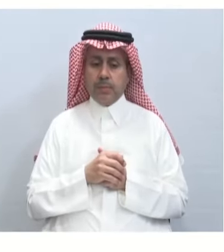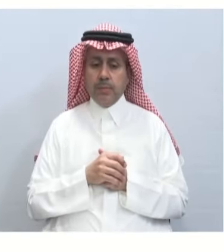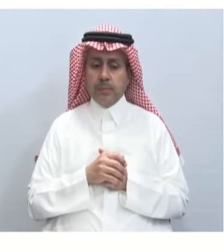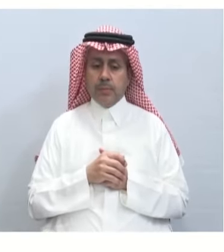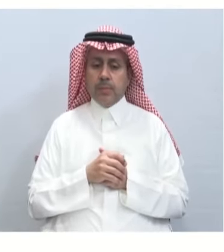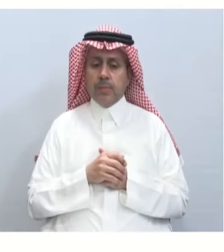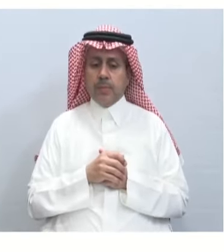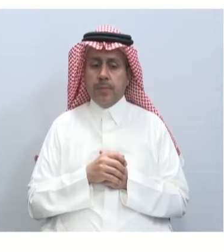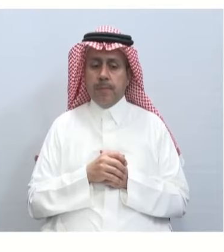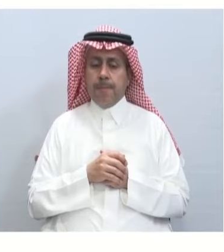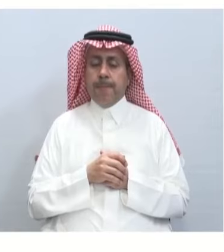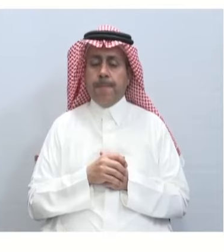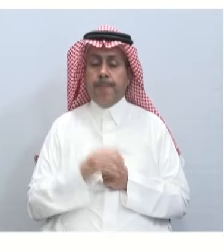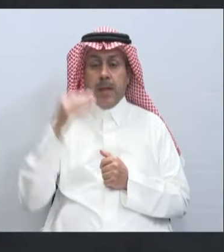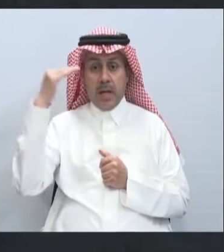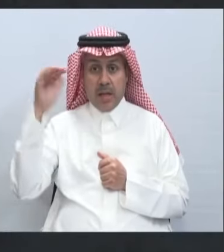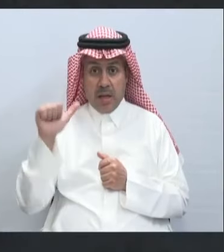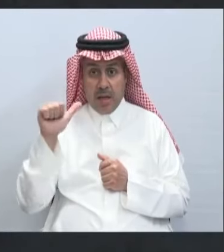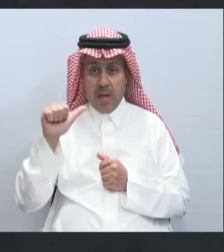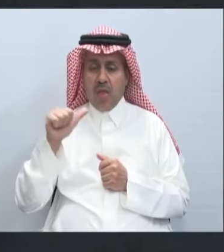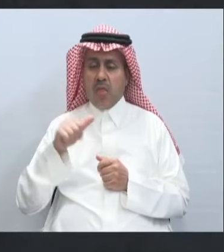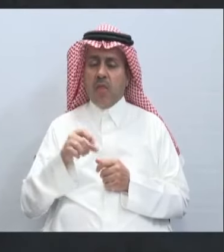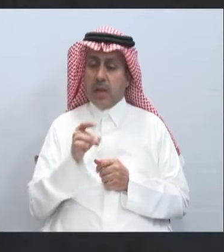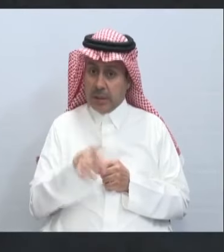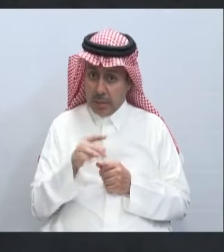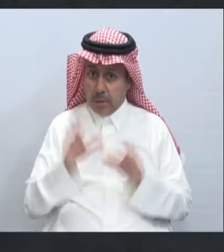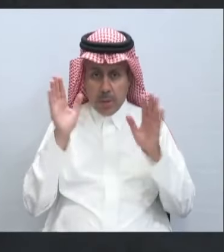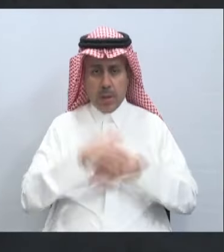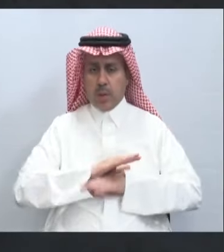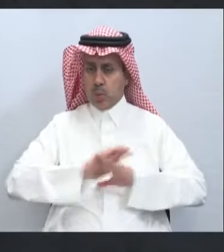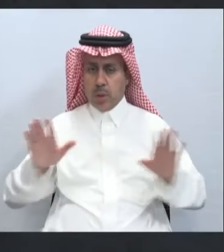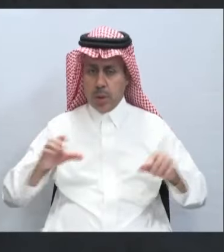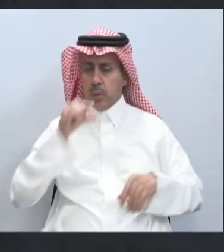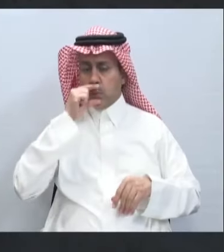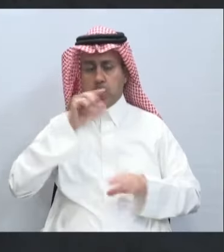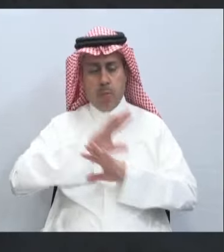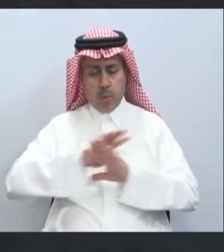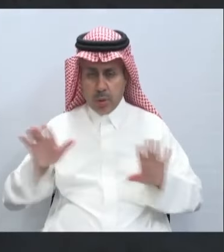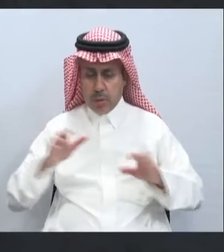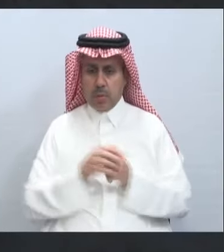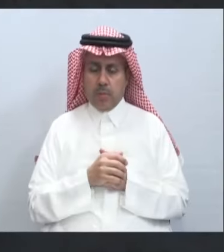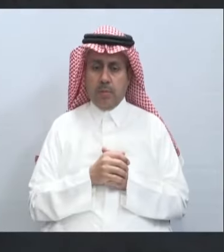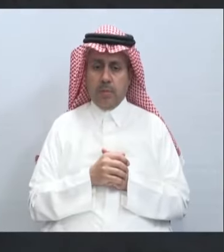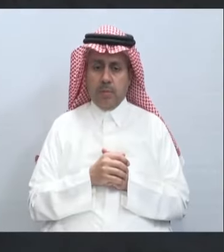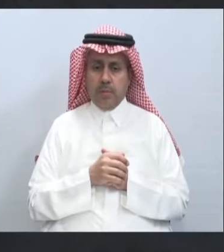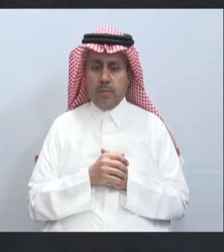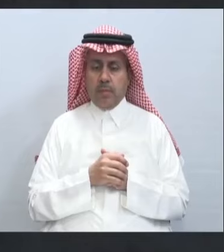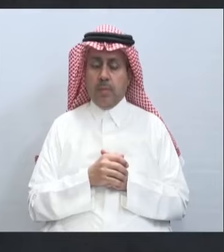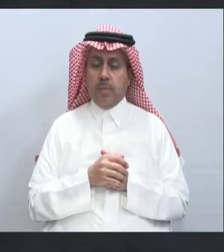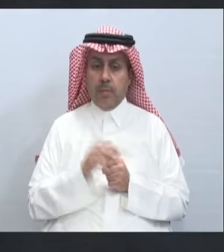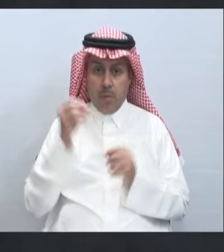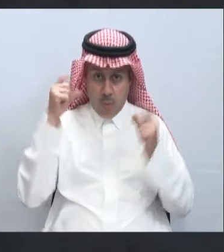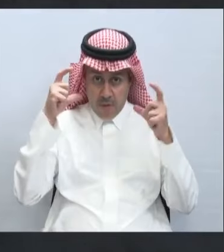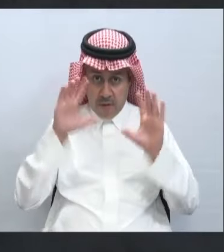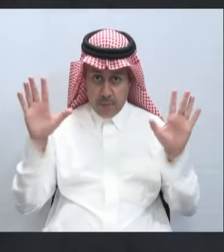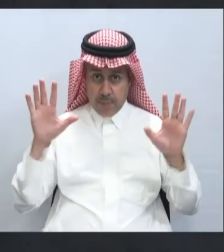اذا في الحيض قلنا بان المراه لا تصلي ولا تصوم اليس